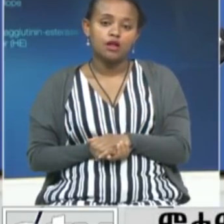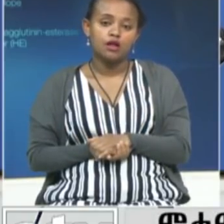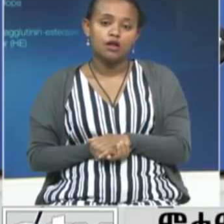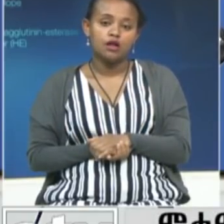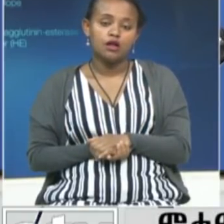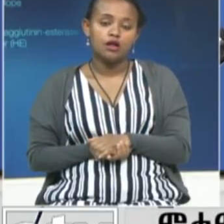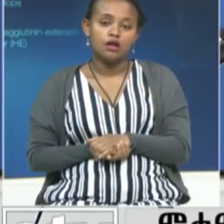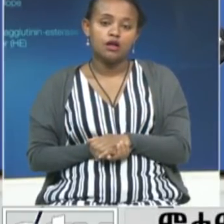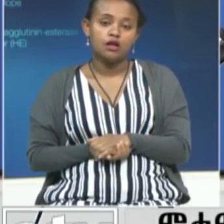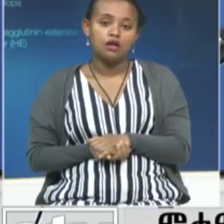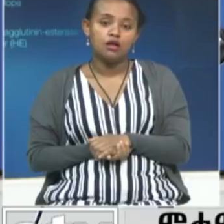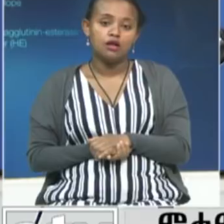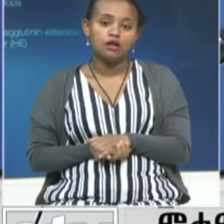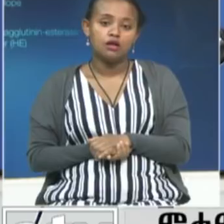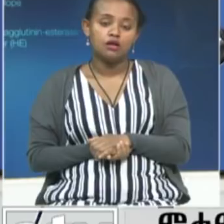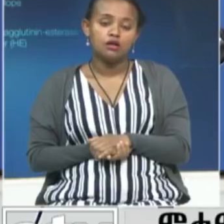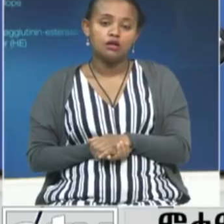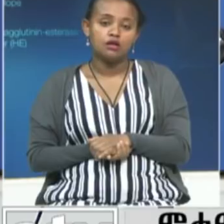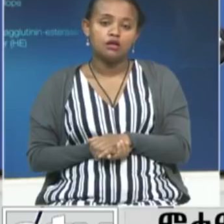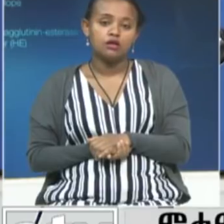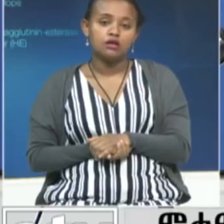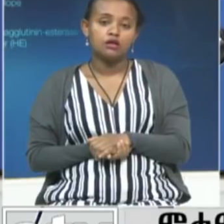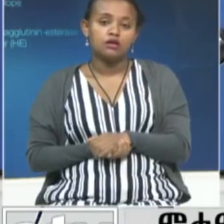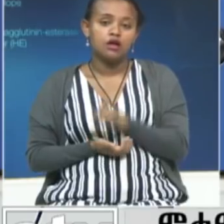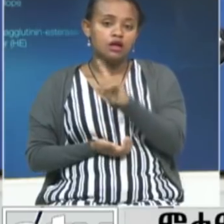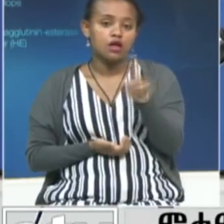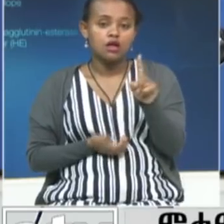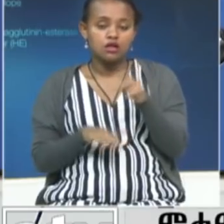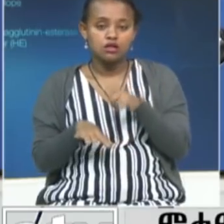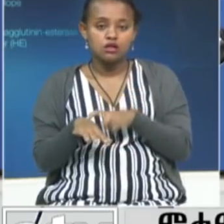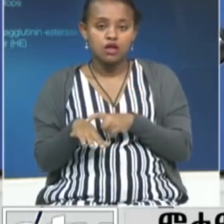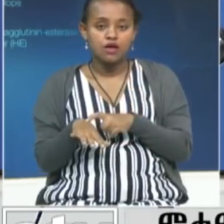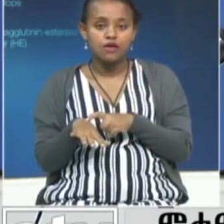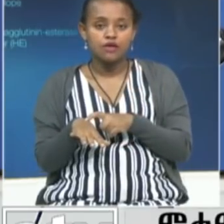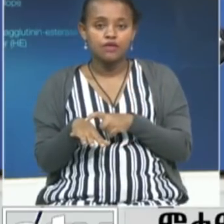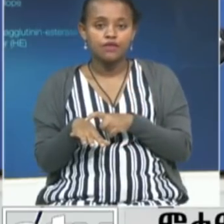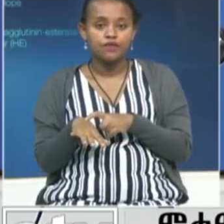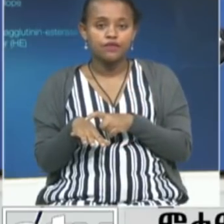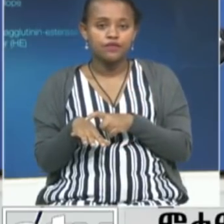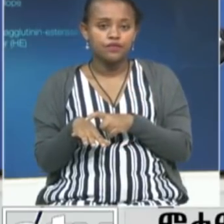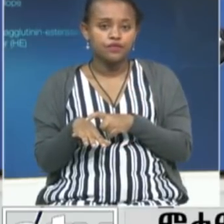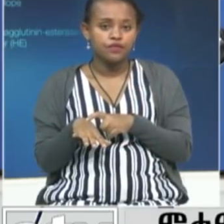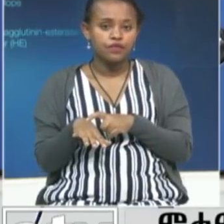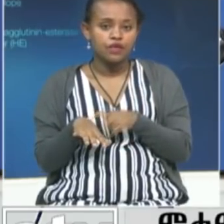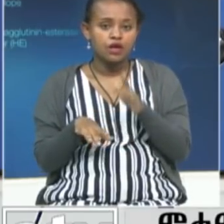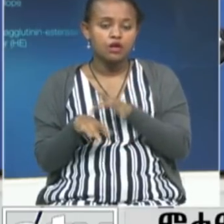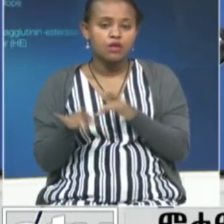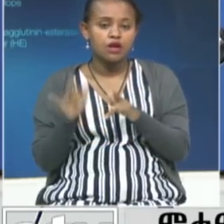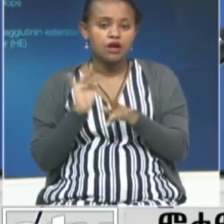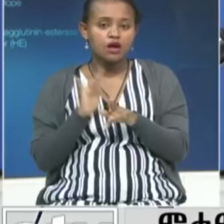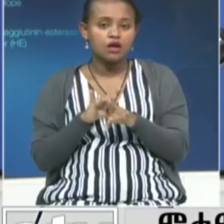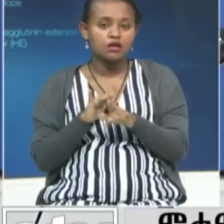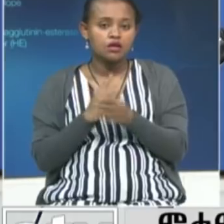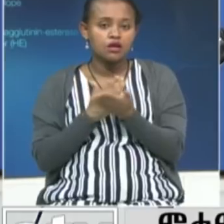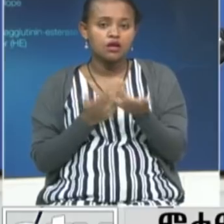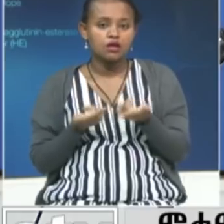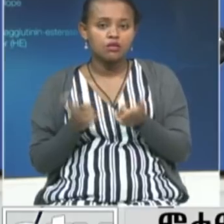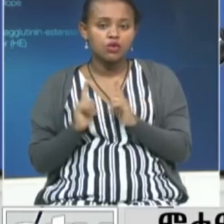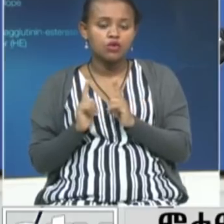እንግዲህ ሰዎች ይንቀሳቀስ አንዳንዴ በትልፍ ወቅት እንድትተላለፍ የመለካከት ትግል ይኖራልና